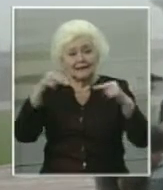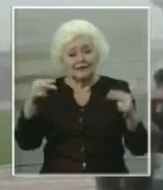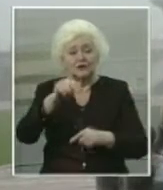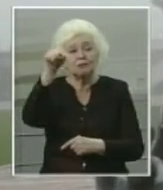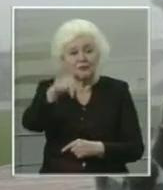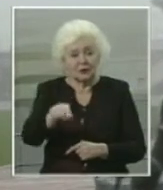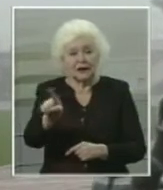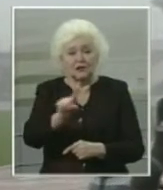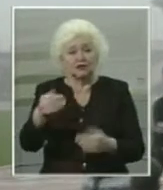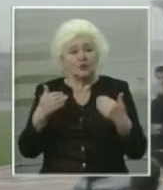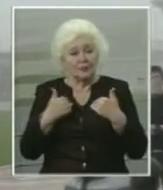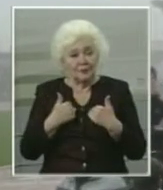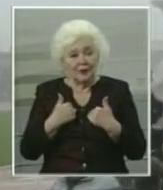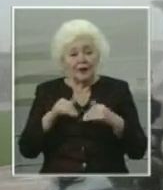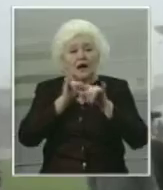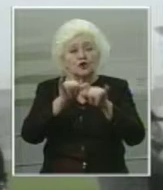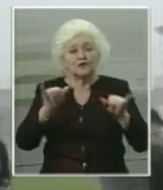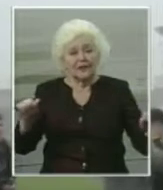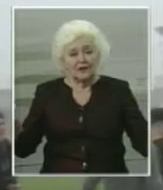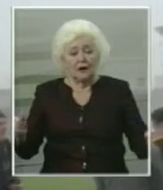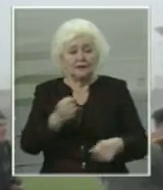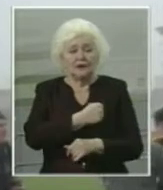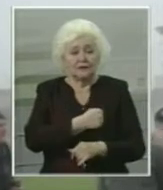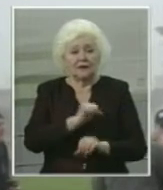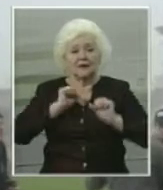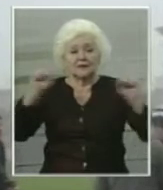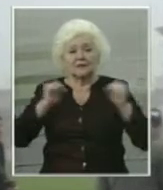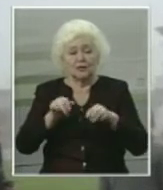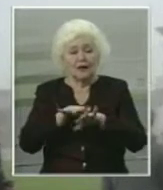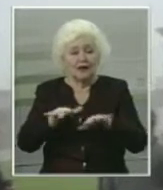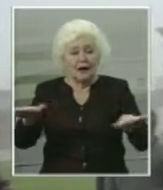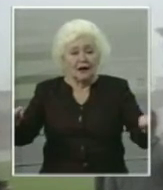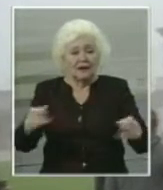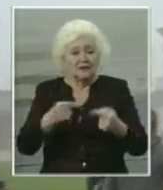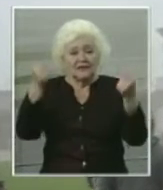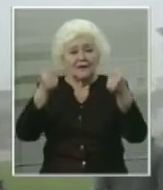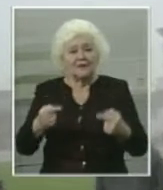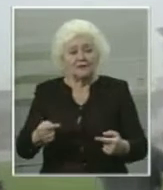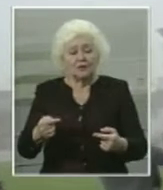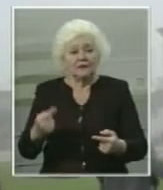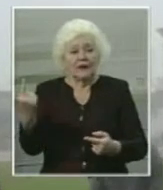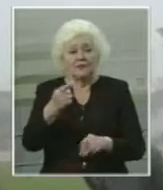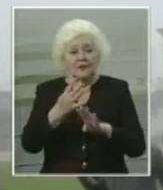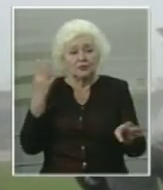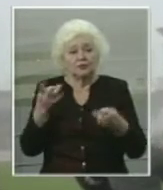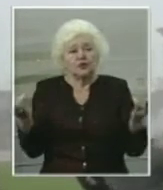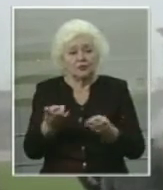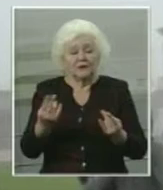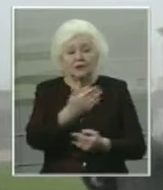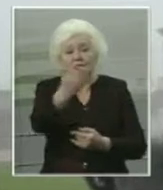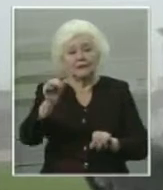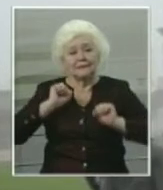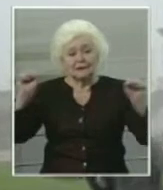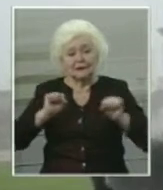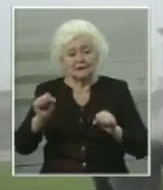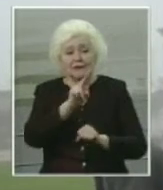те, що ми розвиваємось. На жаль, спортивна інфраструктура ще не відповідає в першу чергу і потребам для цих